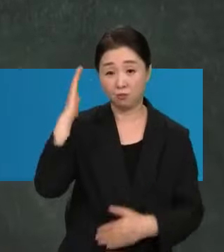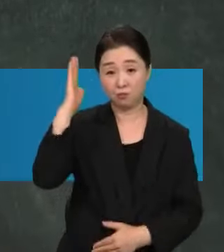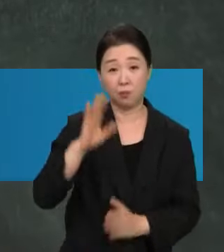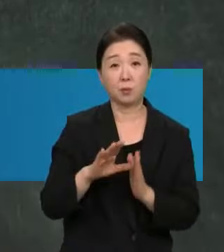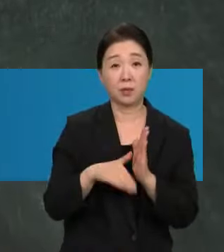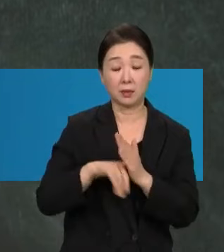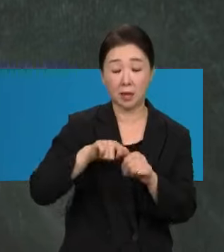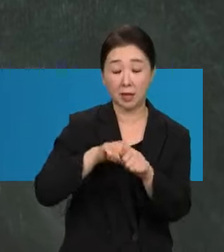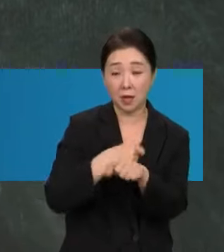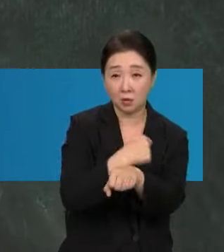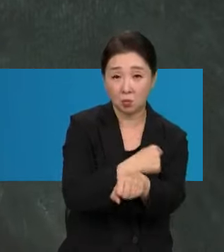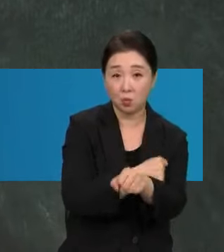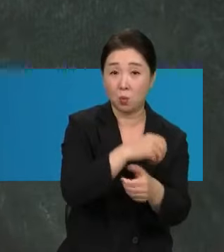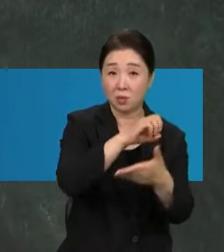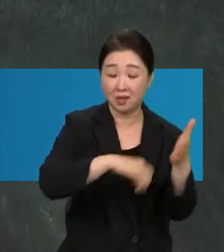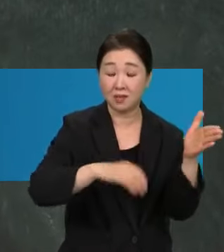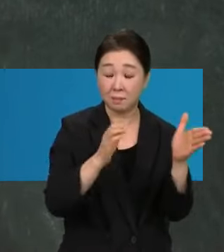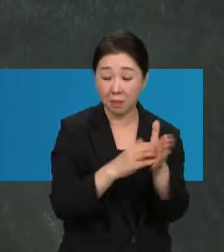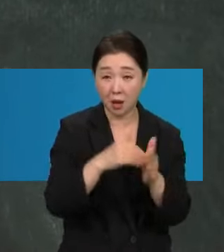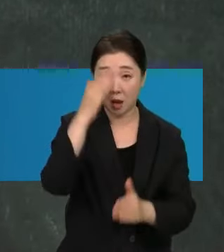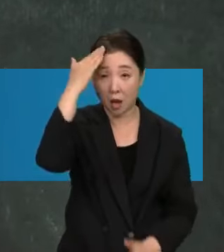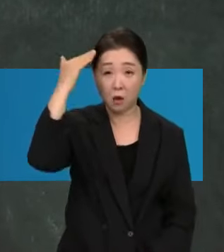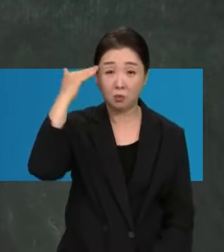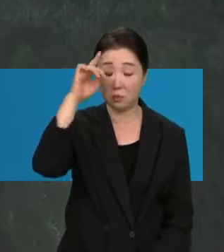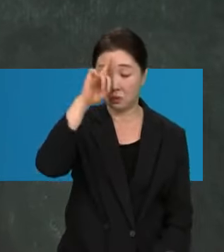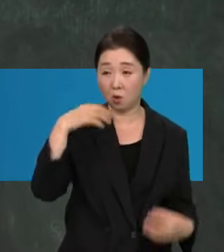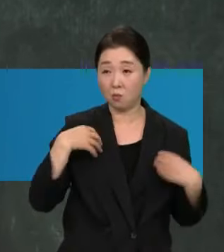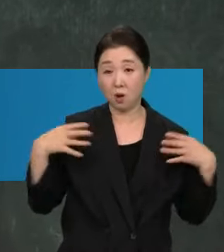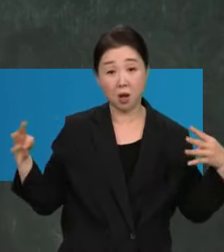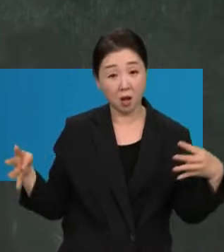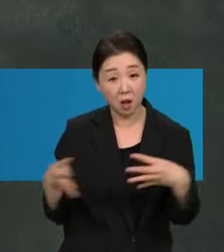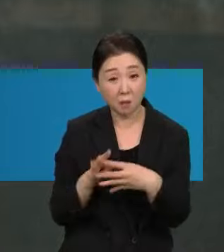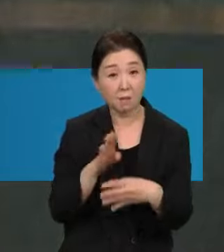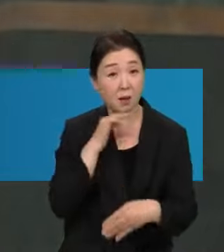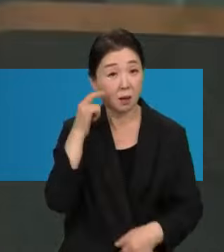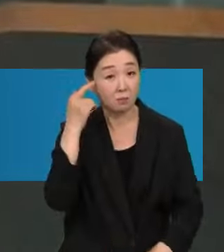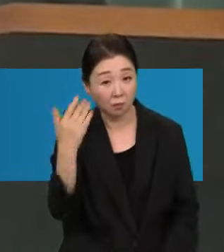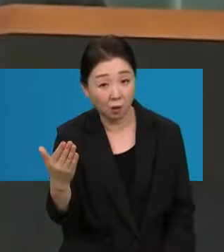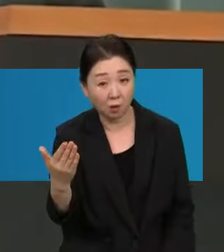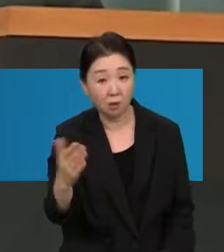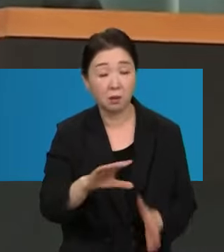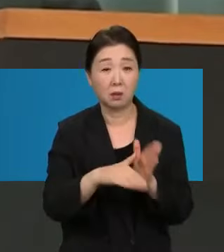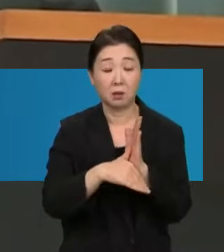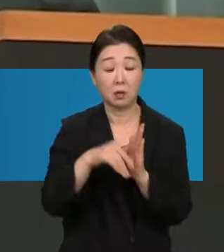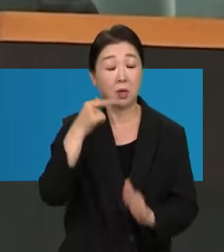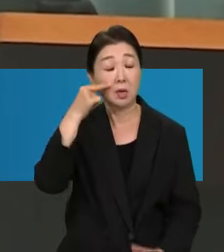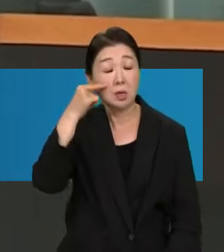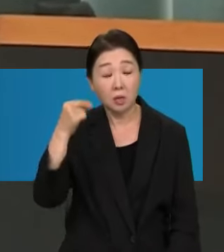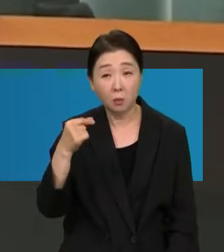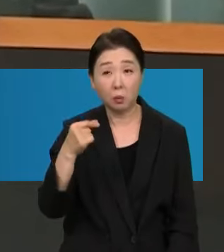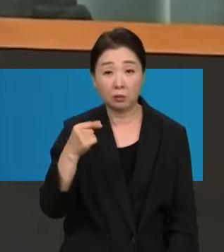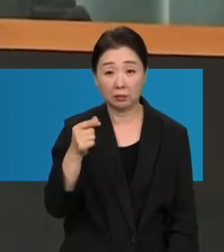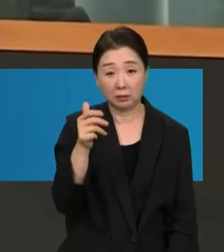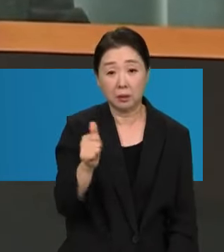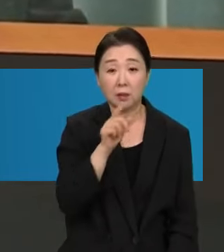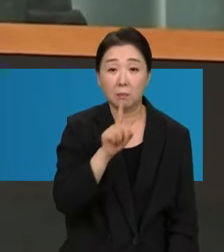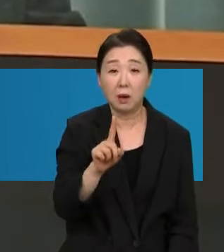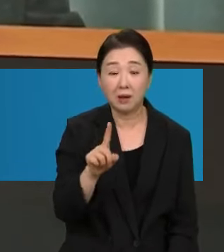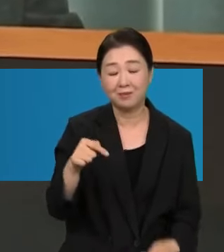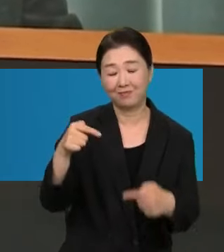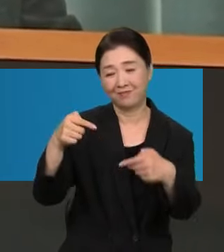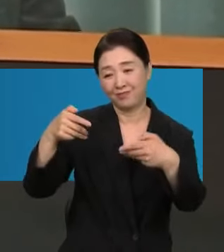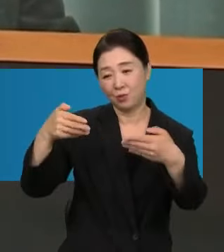강제 노동이란 표현을 삭제하기로 한국 정부와 협의했는데 질문이 나왔는데 일본 관방장관은 외교상 서로